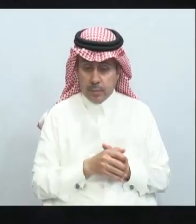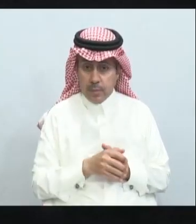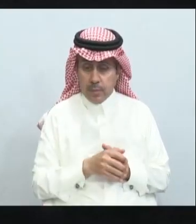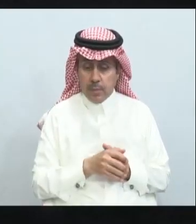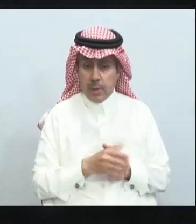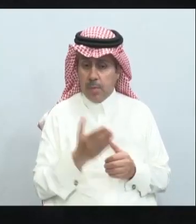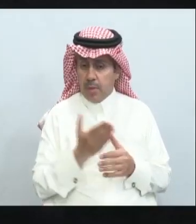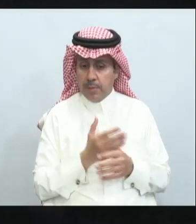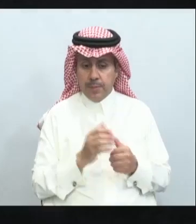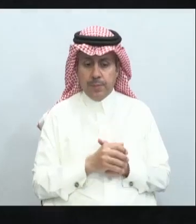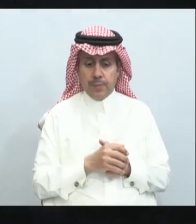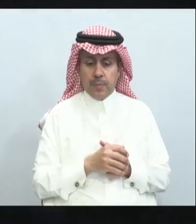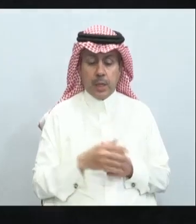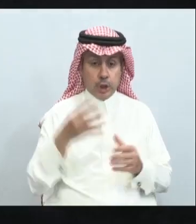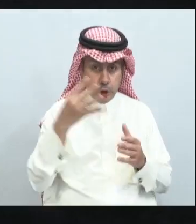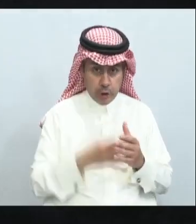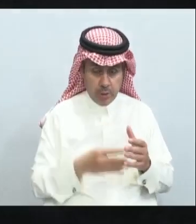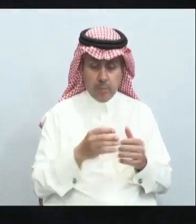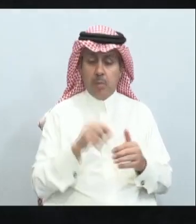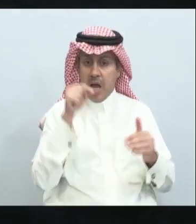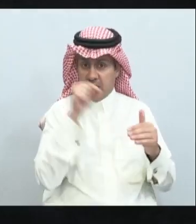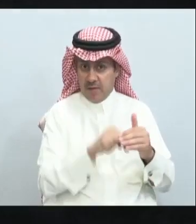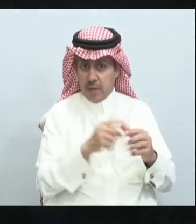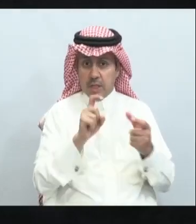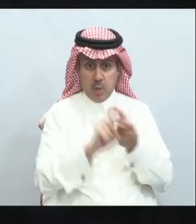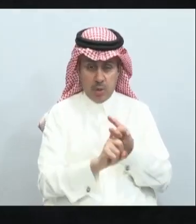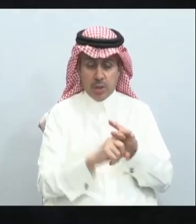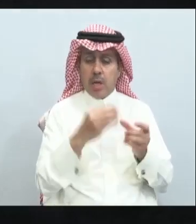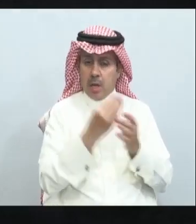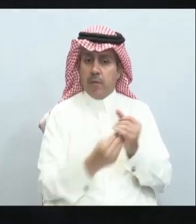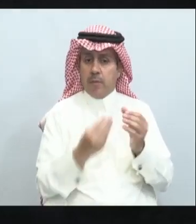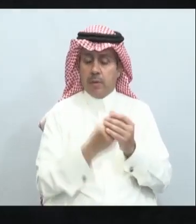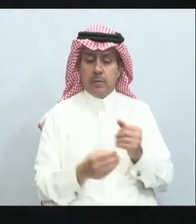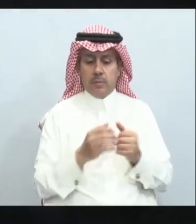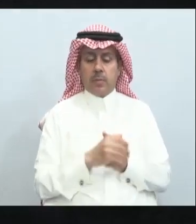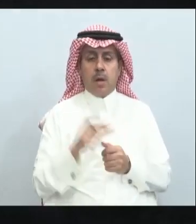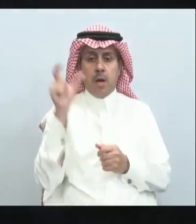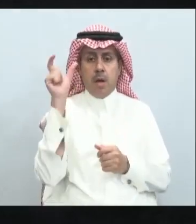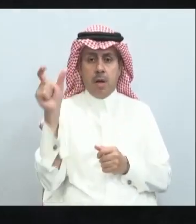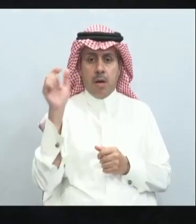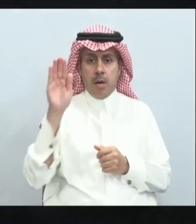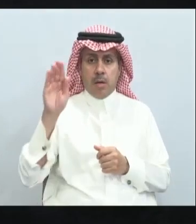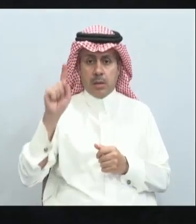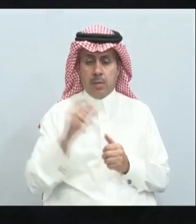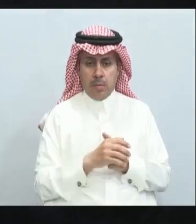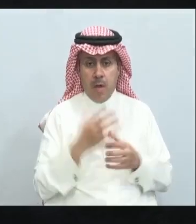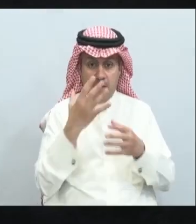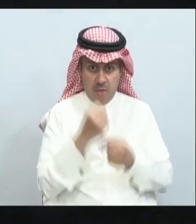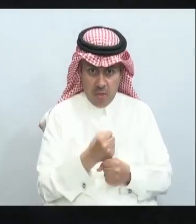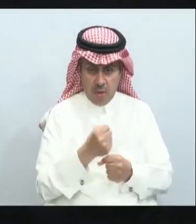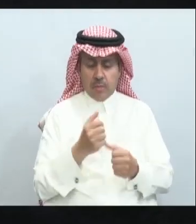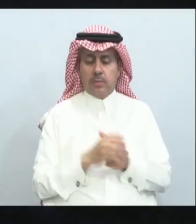من مقصود الشريعه من الزواج هو عدم اختلاط الانساب ان